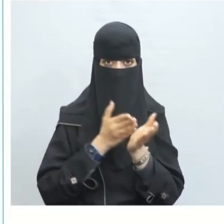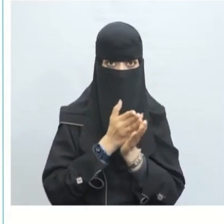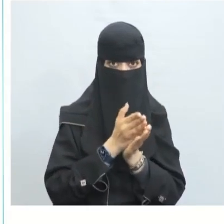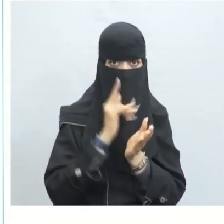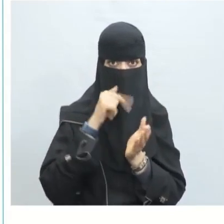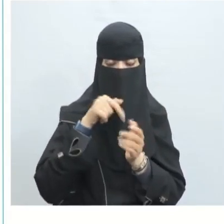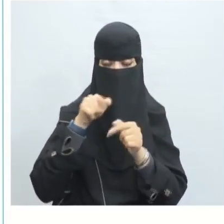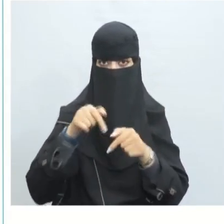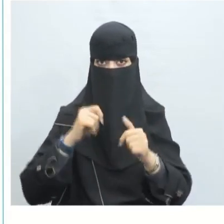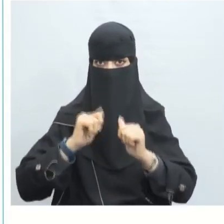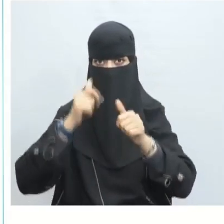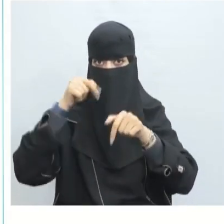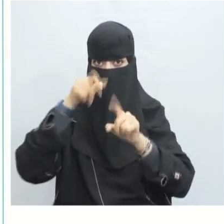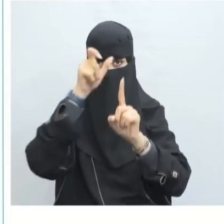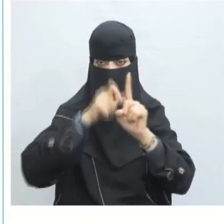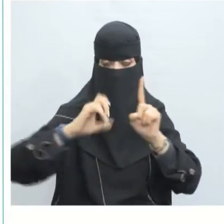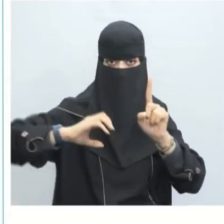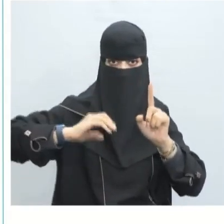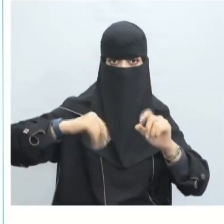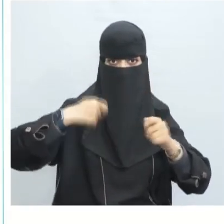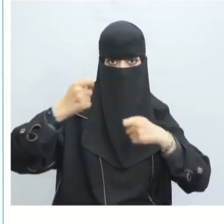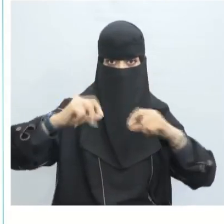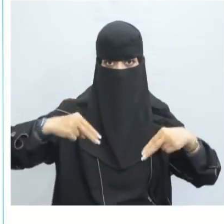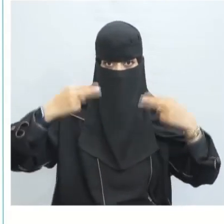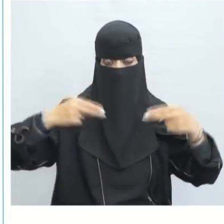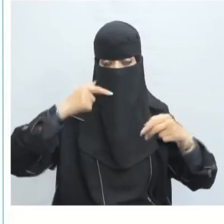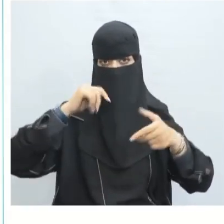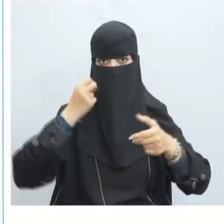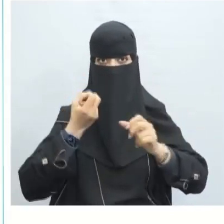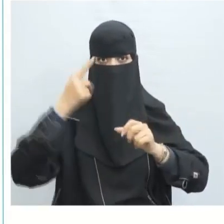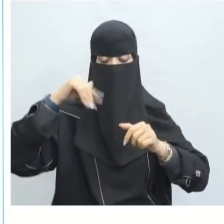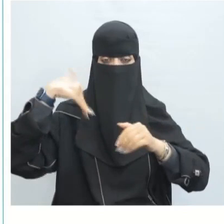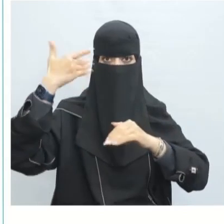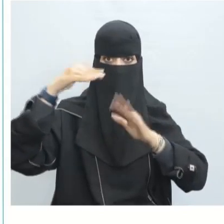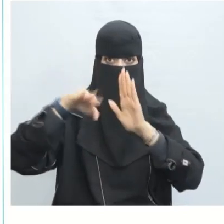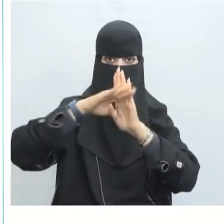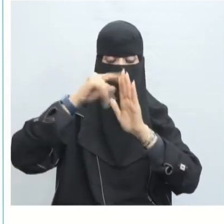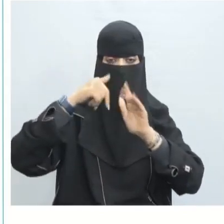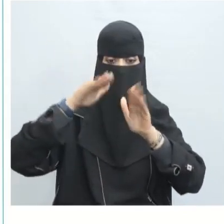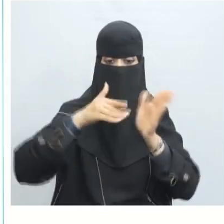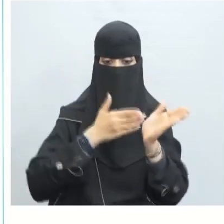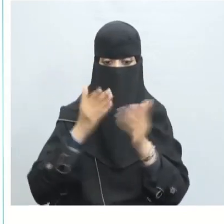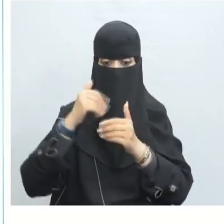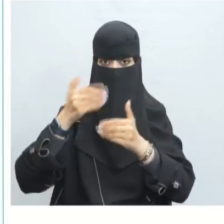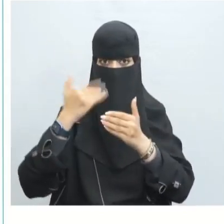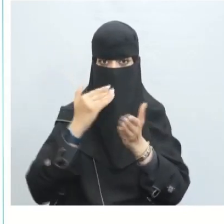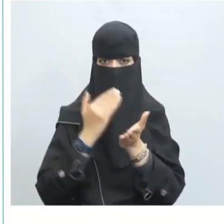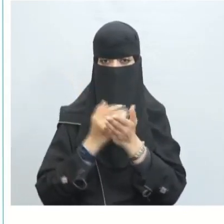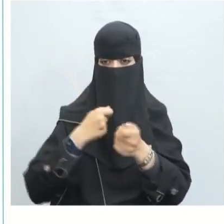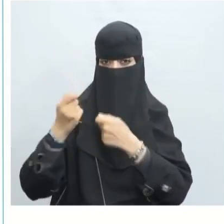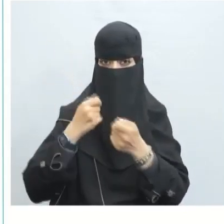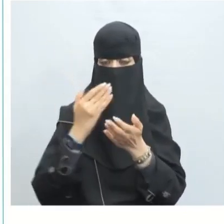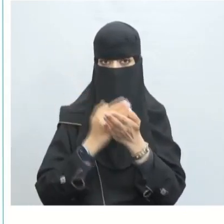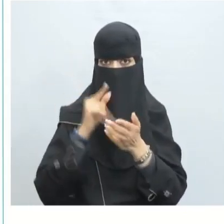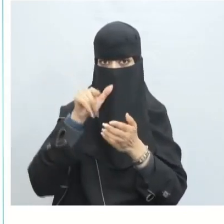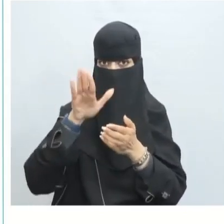الطرائق التي يتمكن من خلال مدير الفعاليه توقع مستوى الحضور تتولى العديد من الفعاليات بي التذاكر او